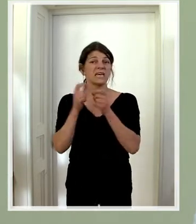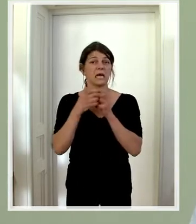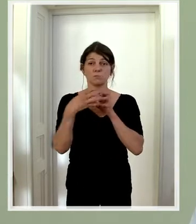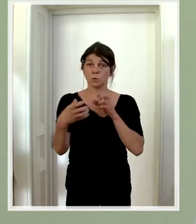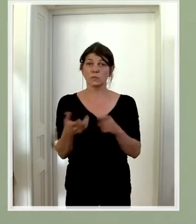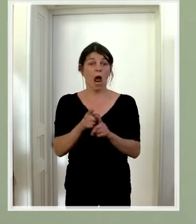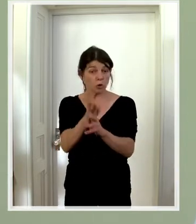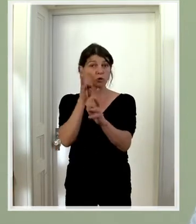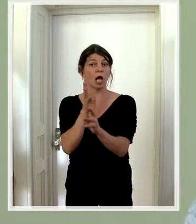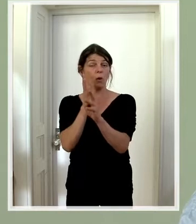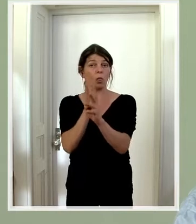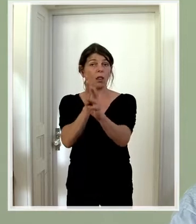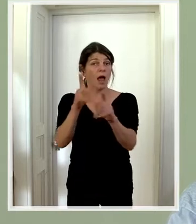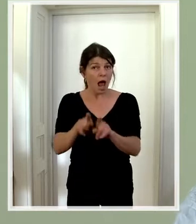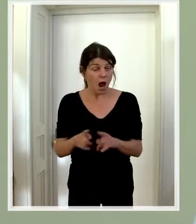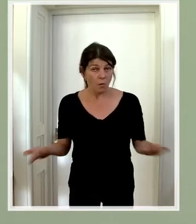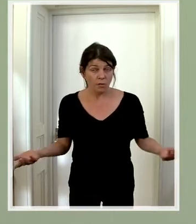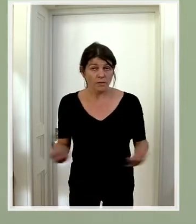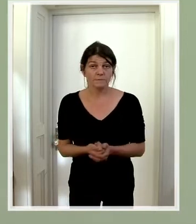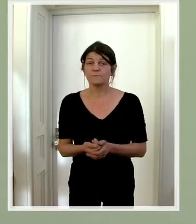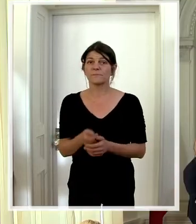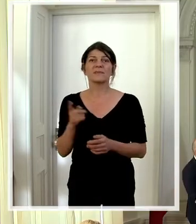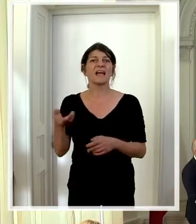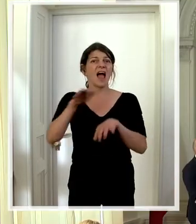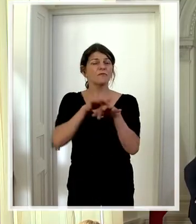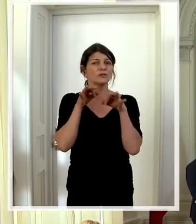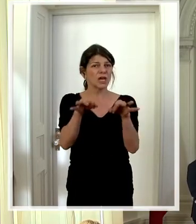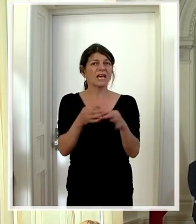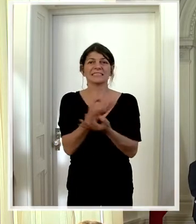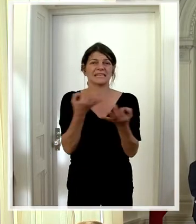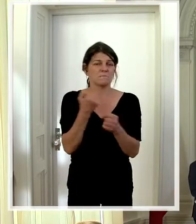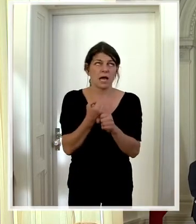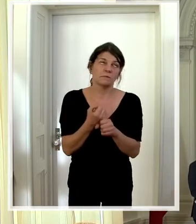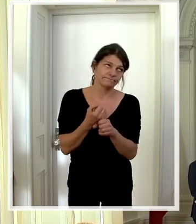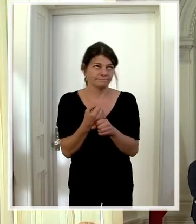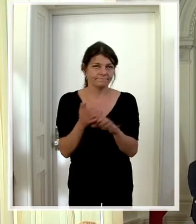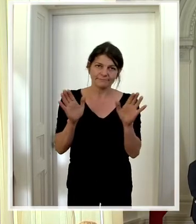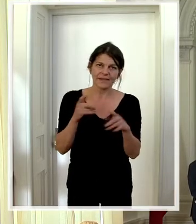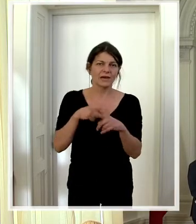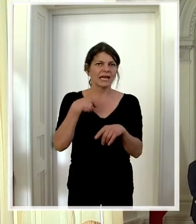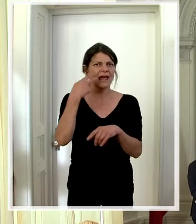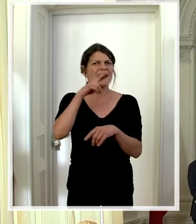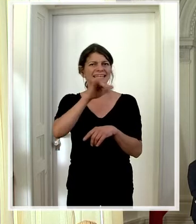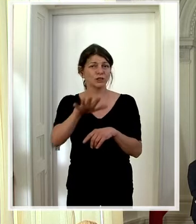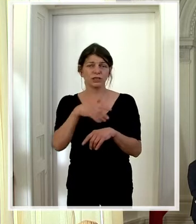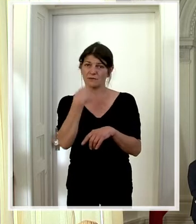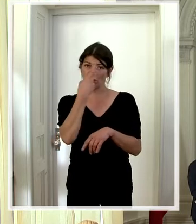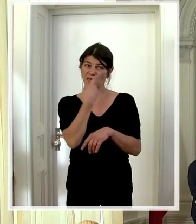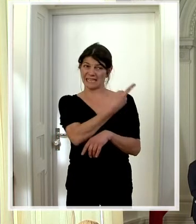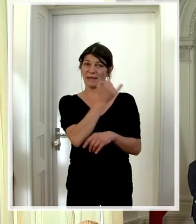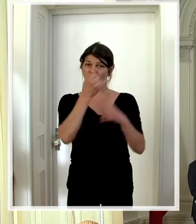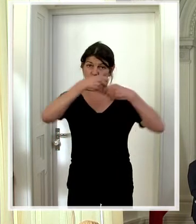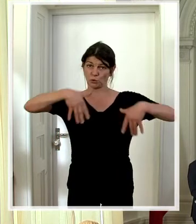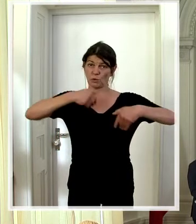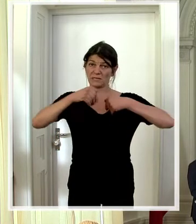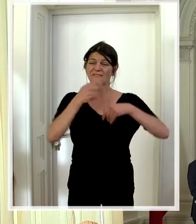und dann funktioniert der Verkehr nicht. Straße, auf der Straße nichts machen, also wenn ich Daniel Riff verstanden habe, Infrastrukturminister, sowohl